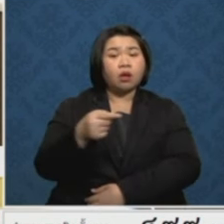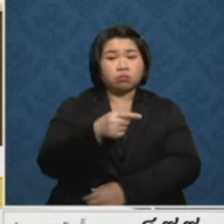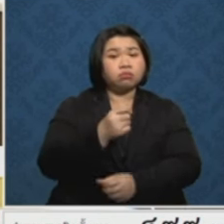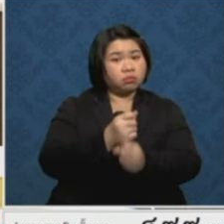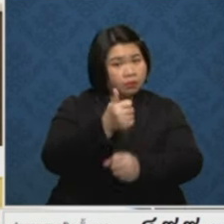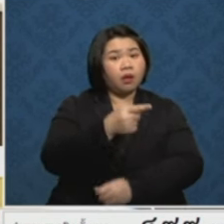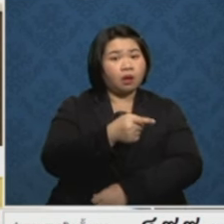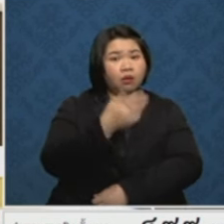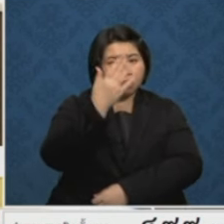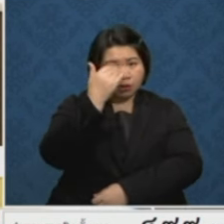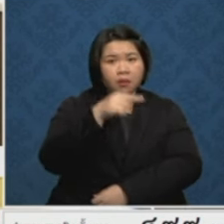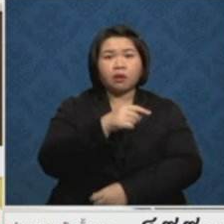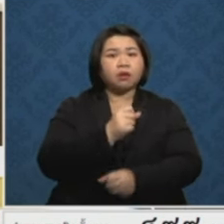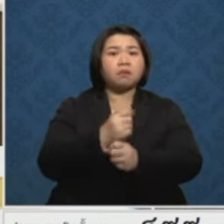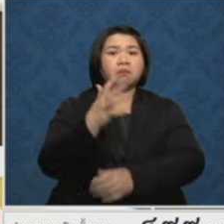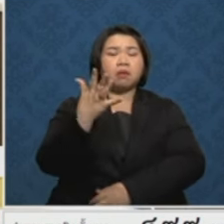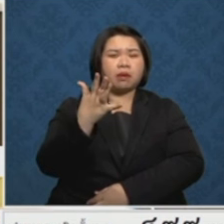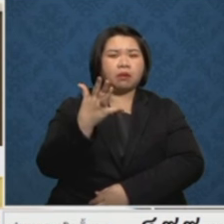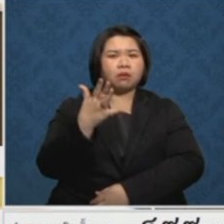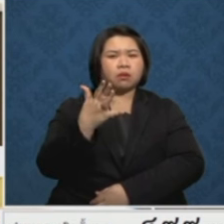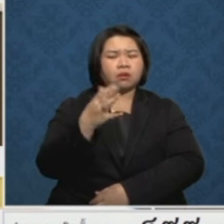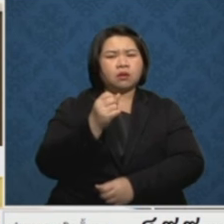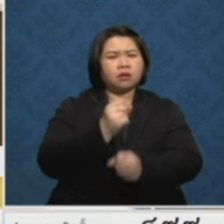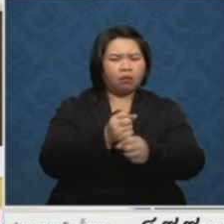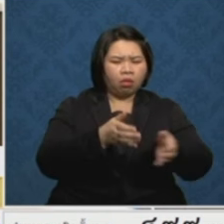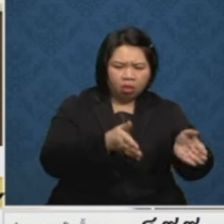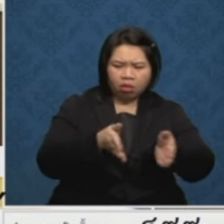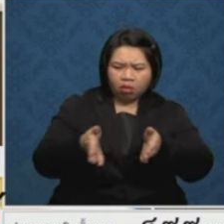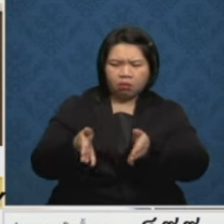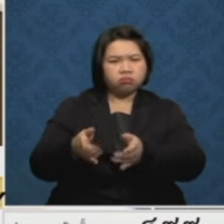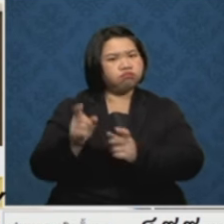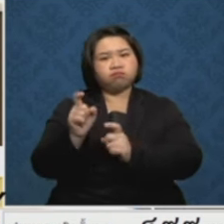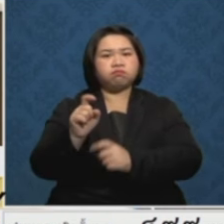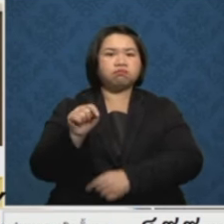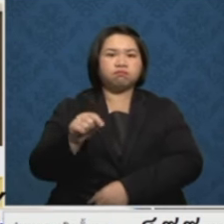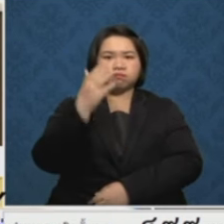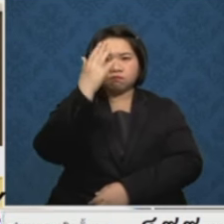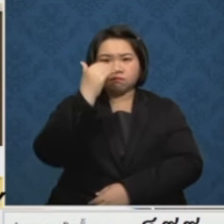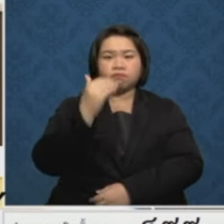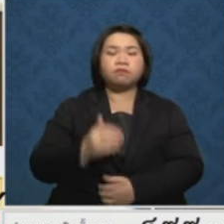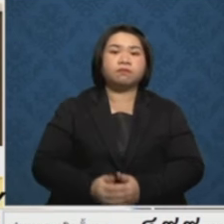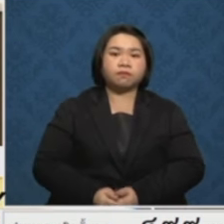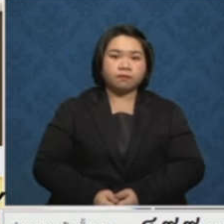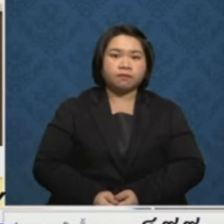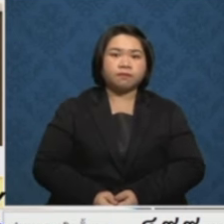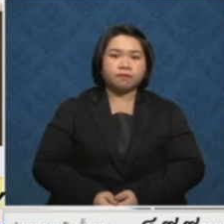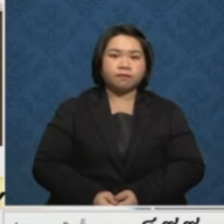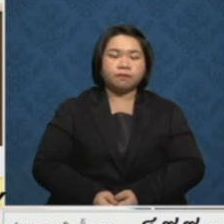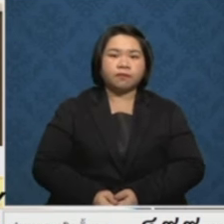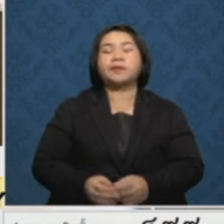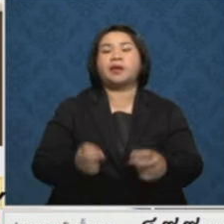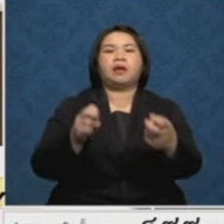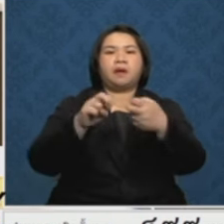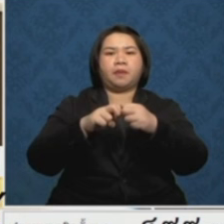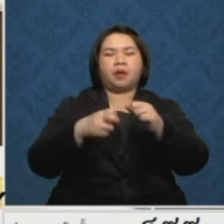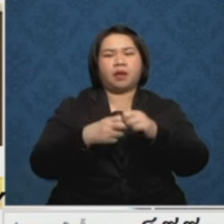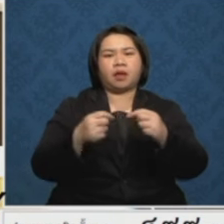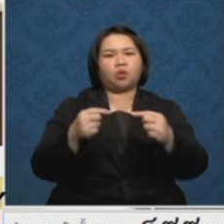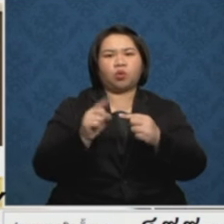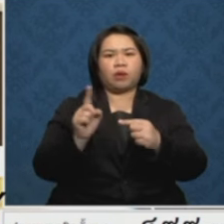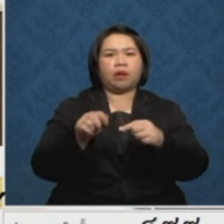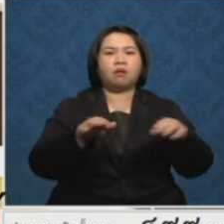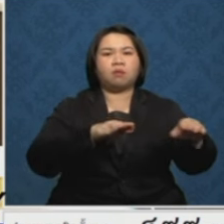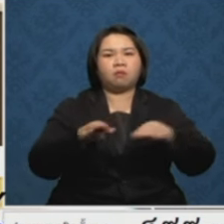ำได้กลับมาเลือกทางที่มันสุ่มเสี่ยงลุยไฟขนาดนี้ก็ยังมีปัญหาในเรื่องของความไม่พร้อม